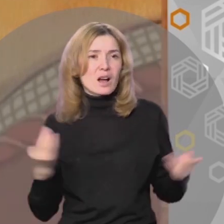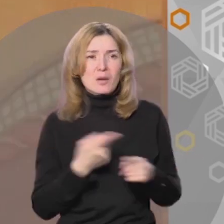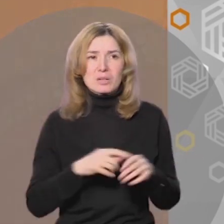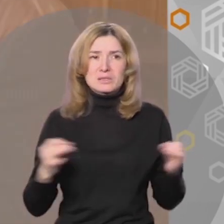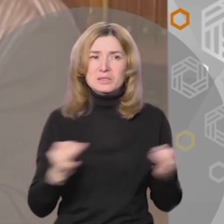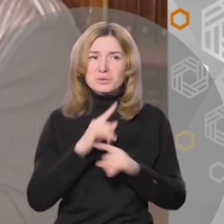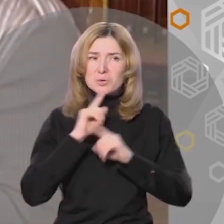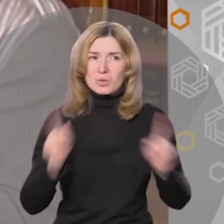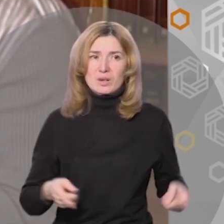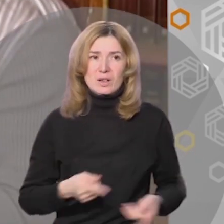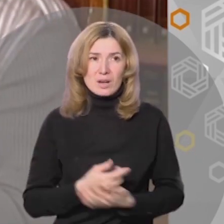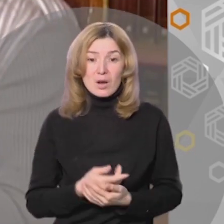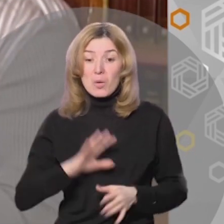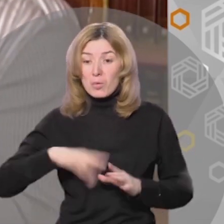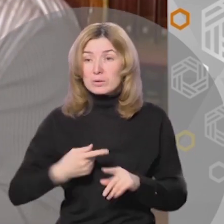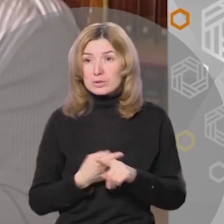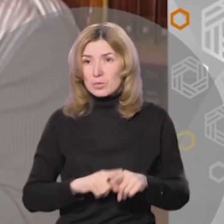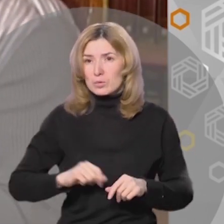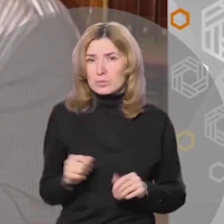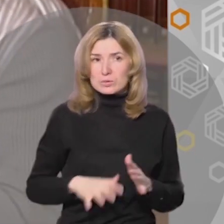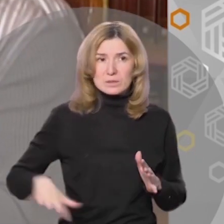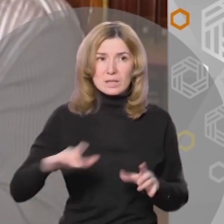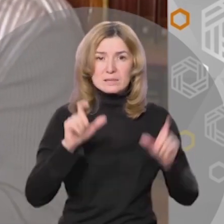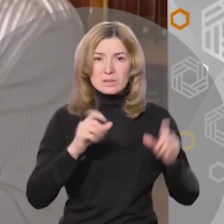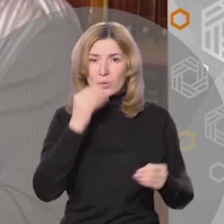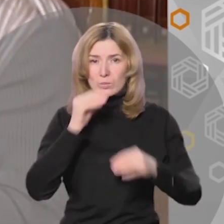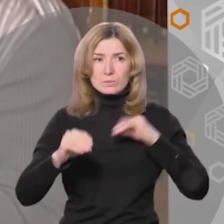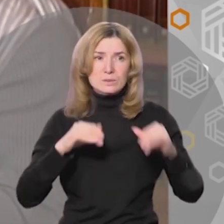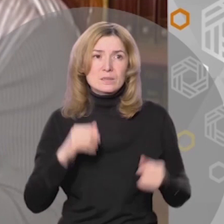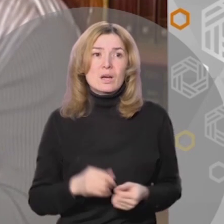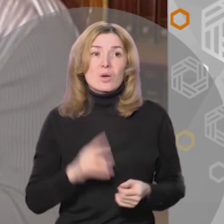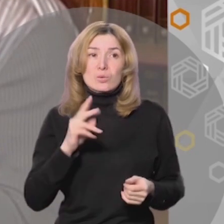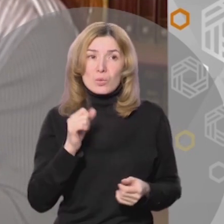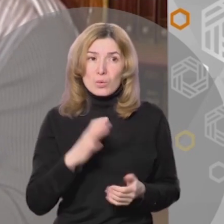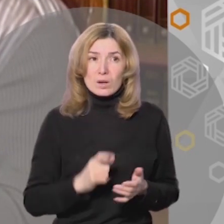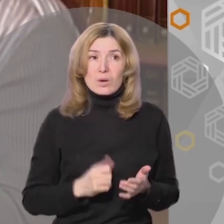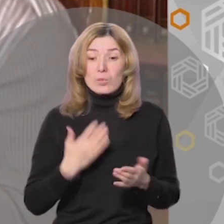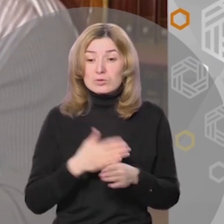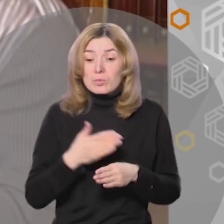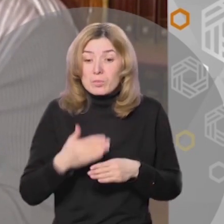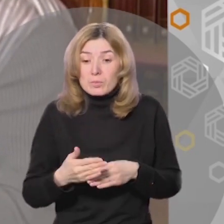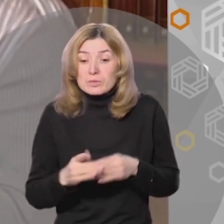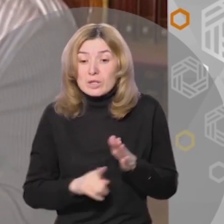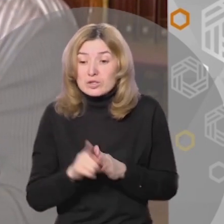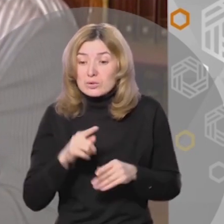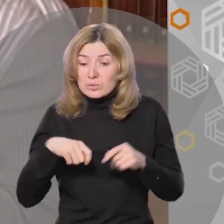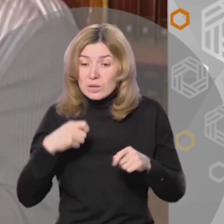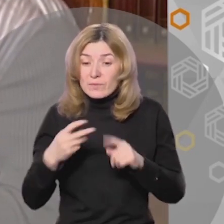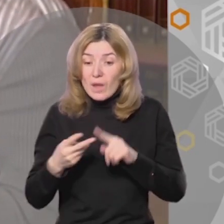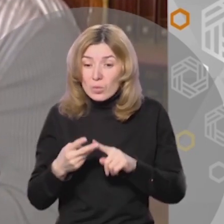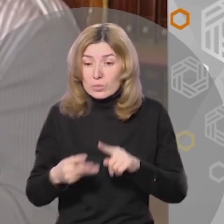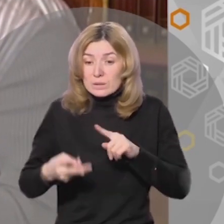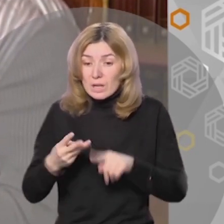Неслыханно. После чего друзья сели завтракать. Нюка уже доедал вторую добавку